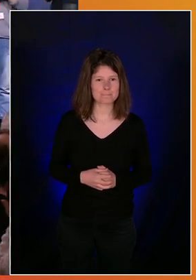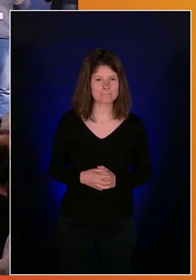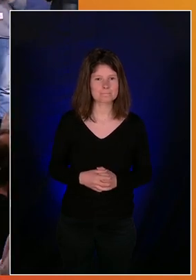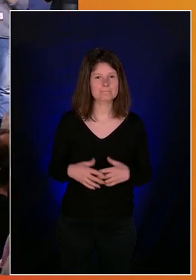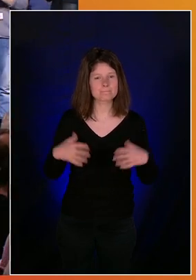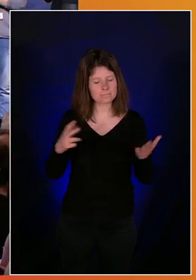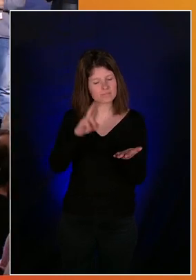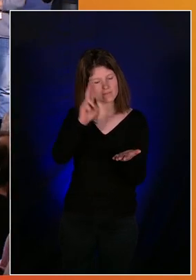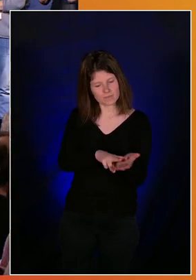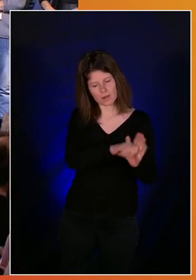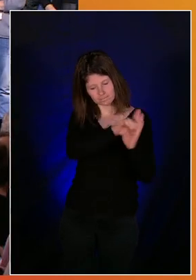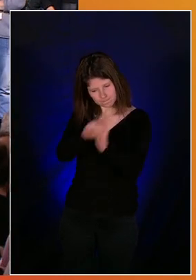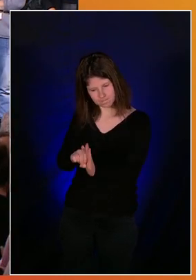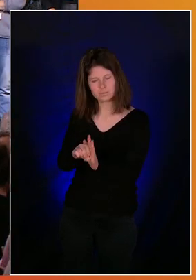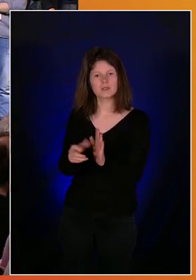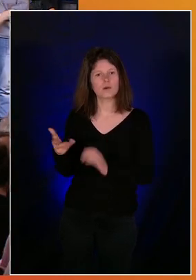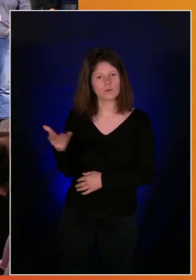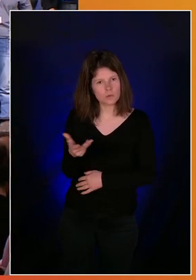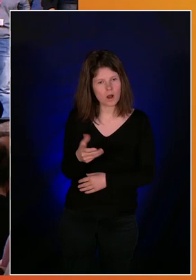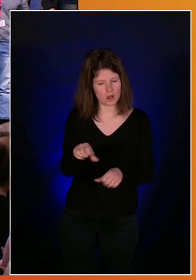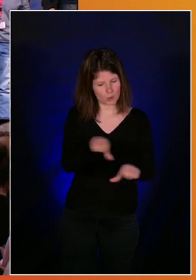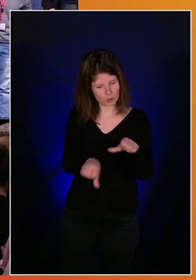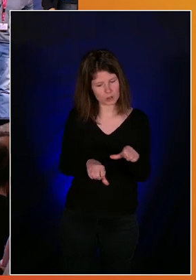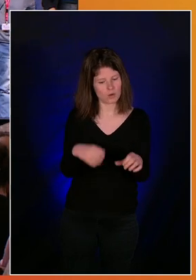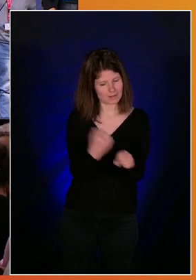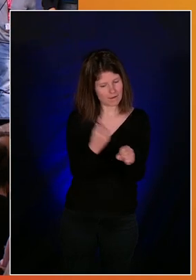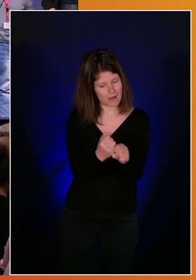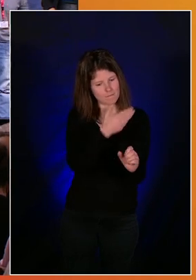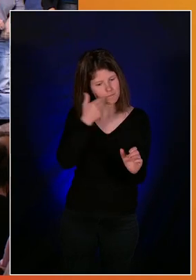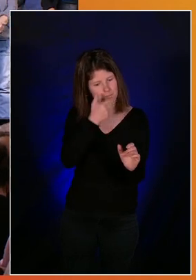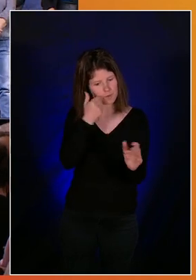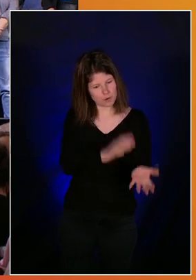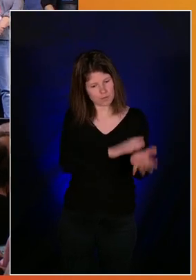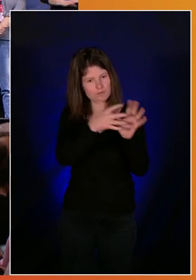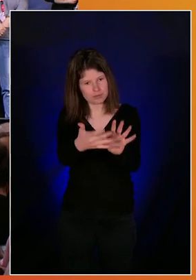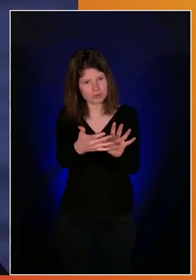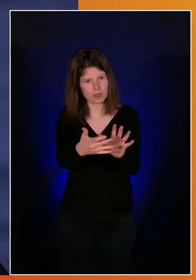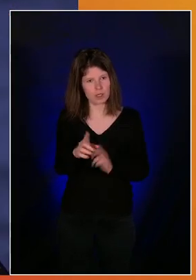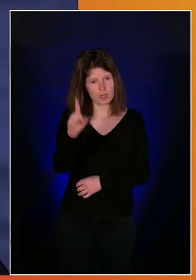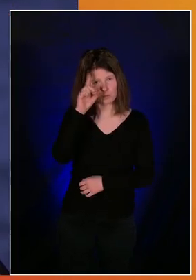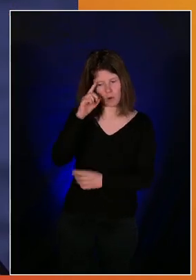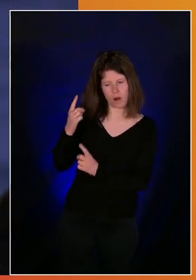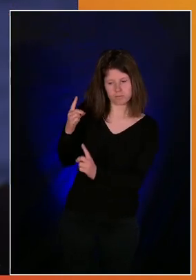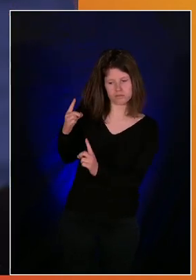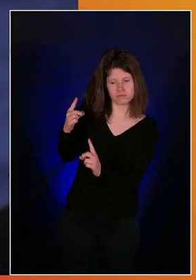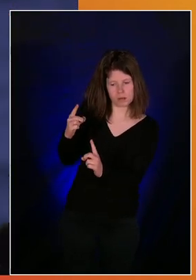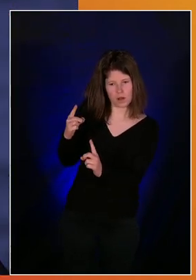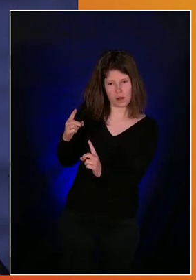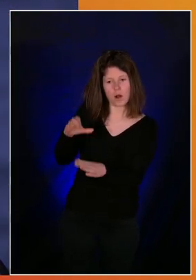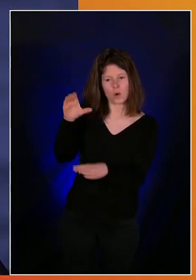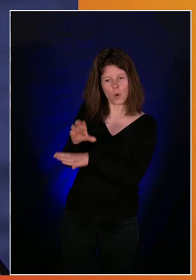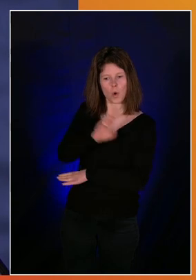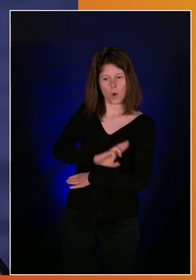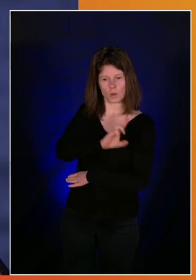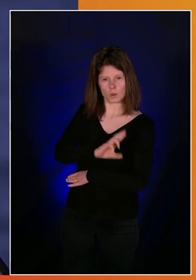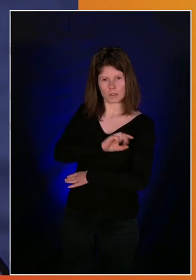Les vraies priorités, c'est d'améliorer les conditions de travail, parce que le bienfait de cette mobilisation contre la réforme des retraites, c'est que ça a permis de faire